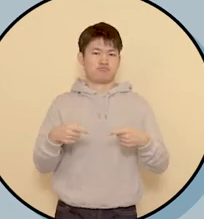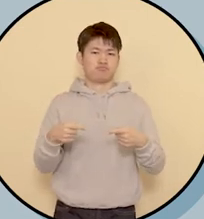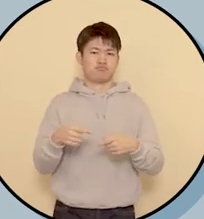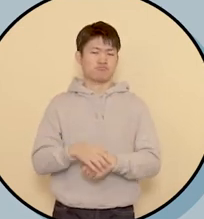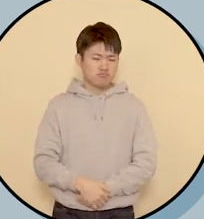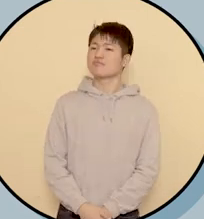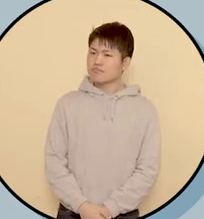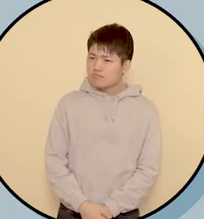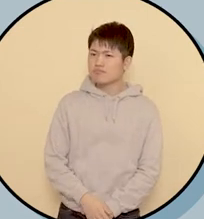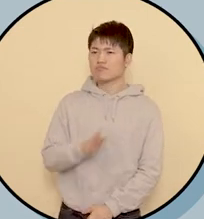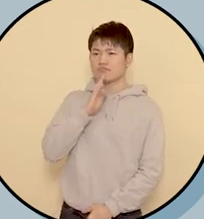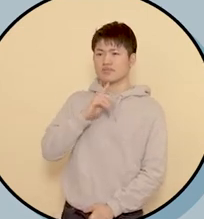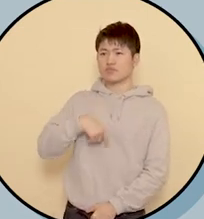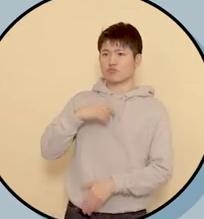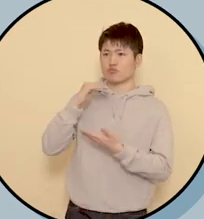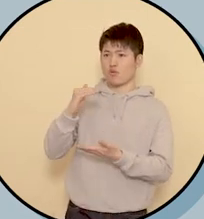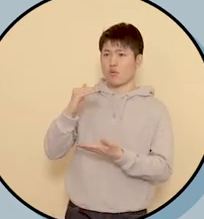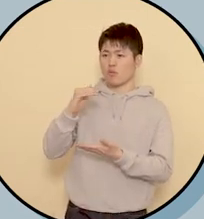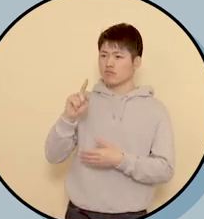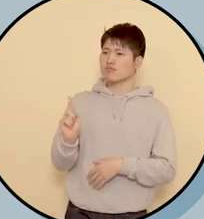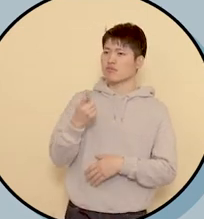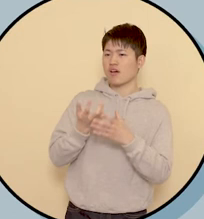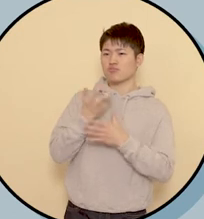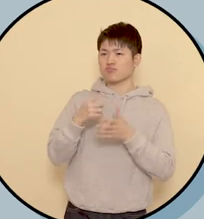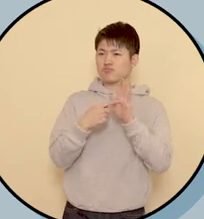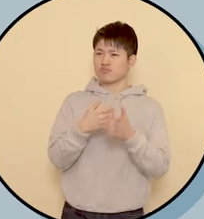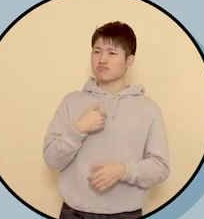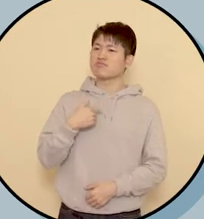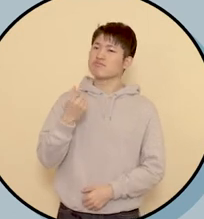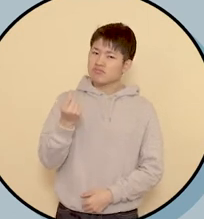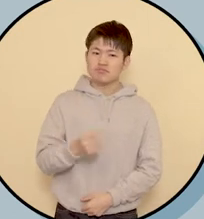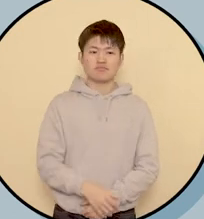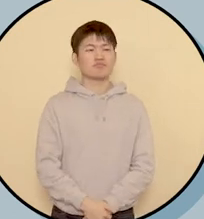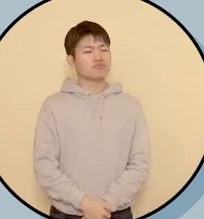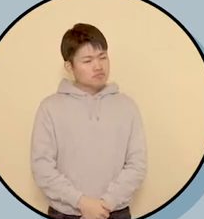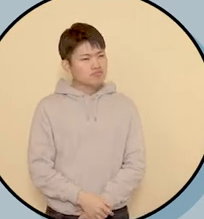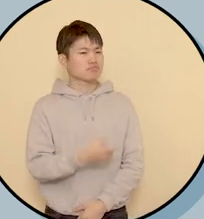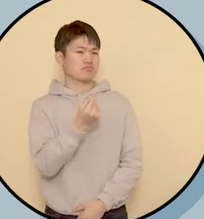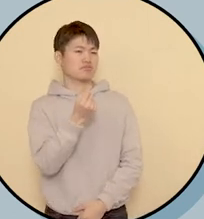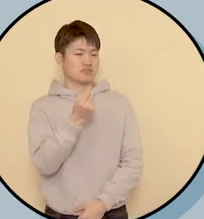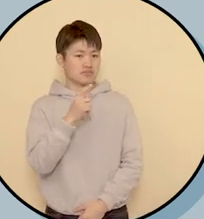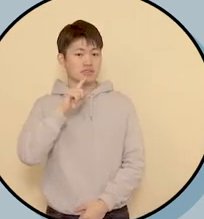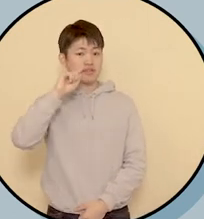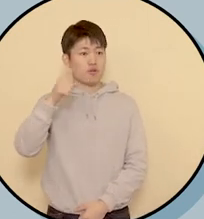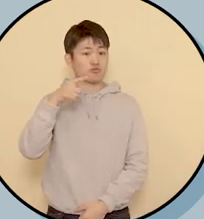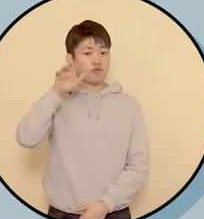る。シーンとしては同じ。 自分のことだからもう体になってますもんね。それを。 だから、そこがやっぱね、セリフがあるのと、